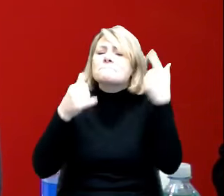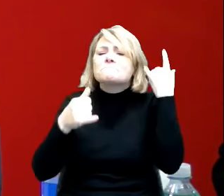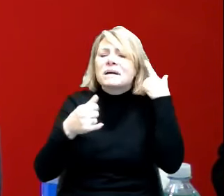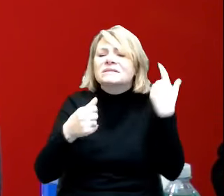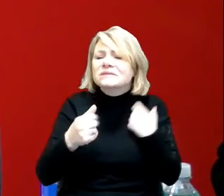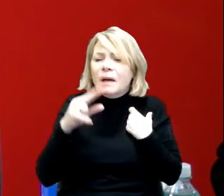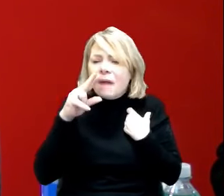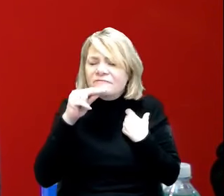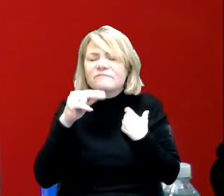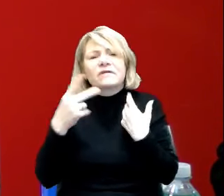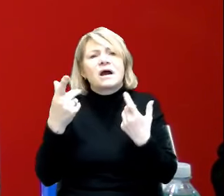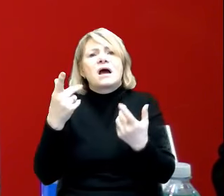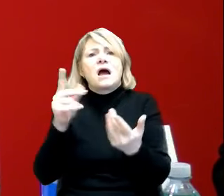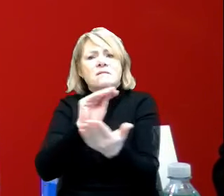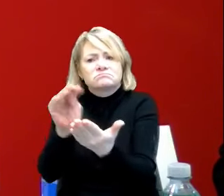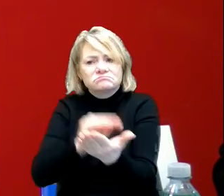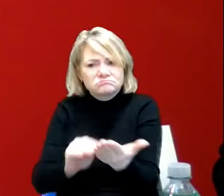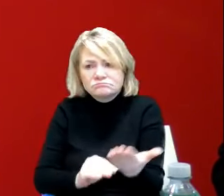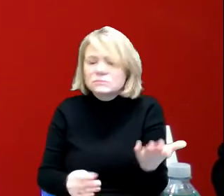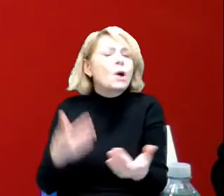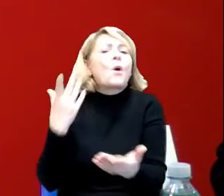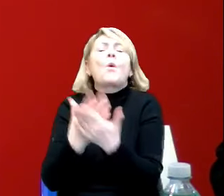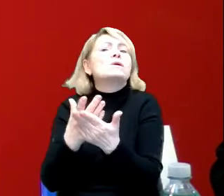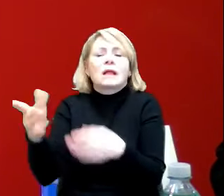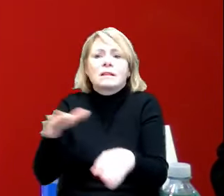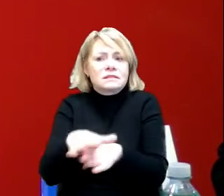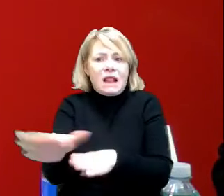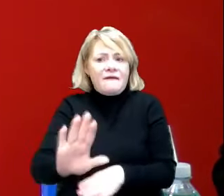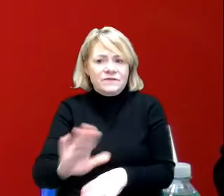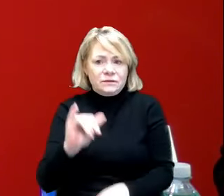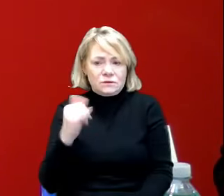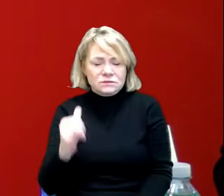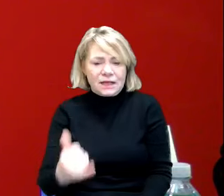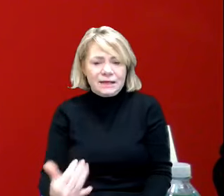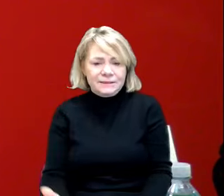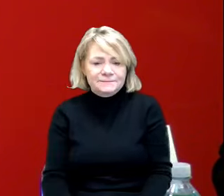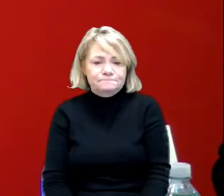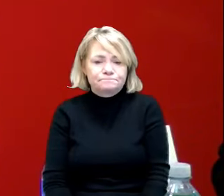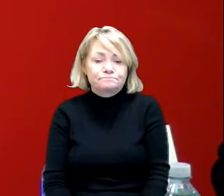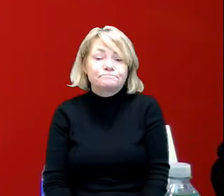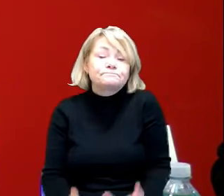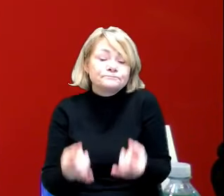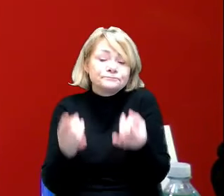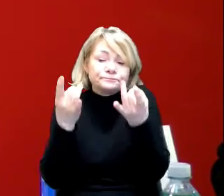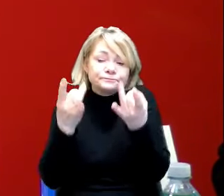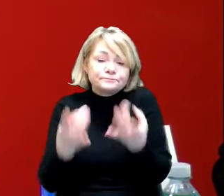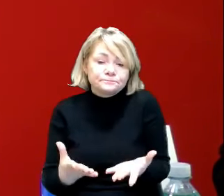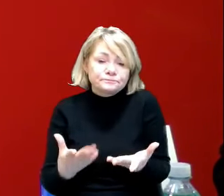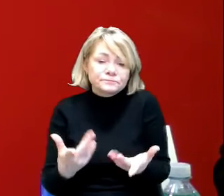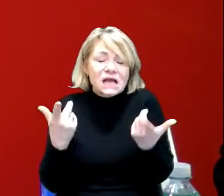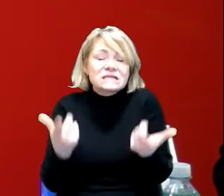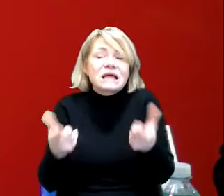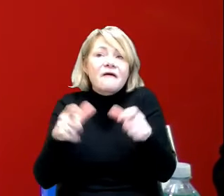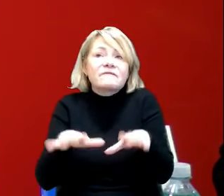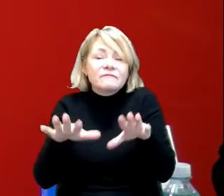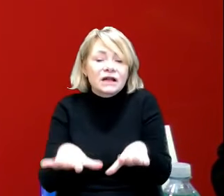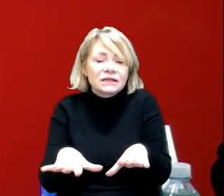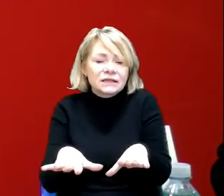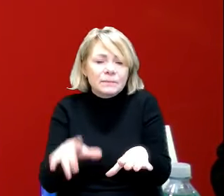neina numatytu keliu tai tai tiek savivaldybė dėl